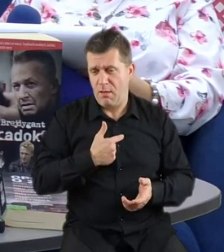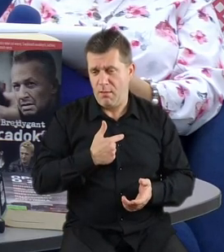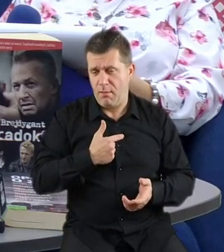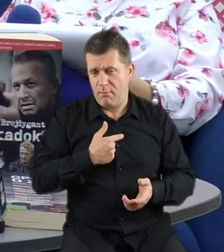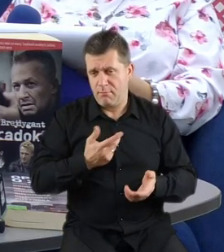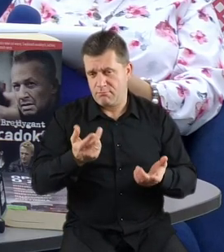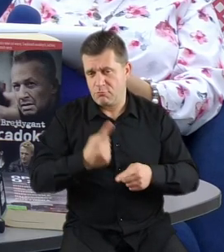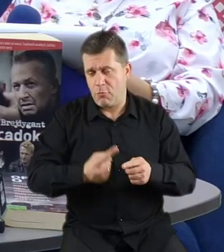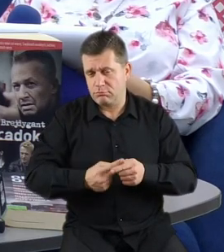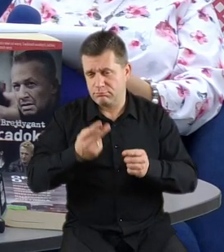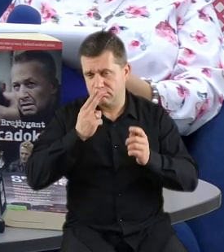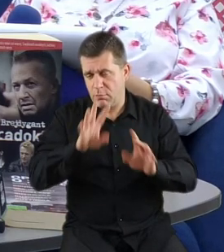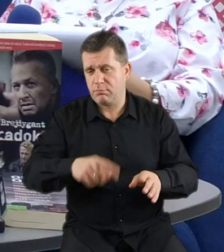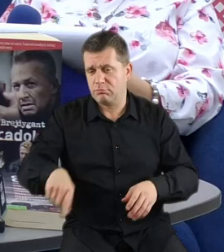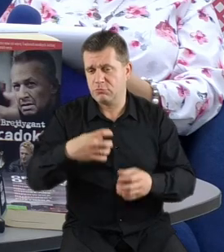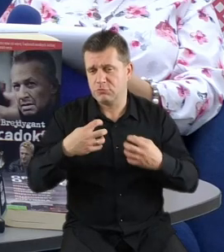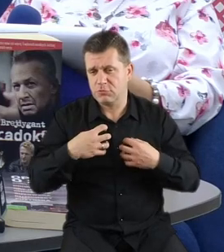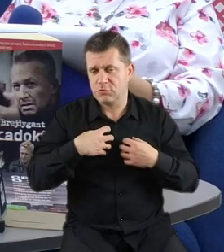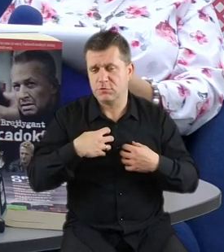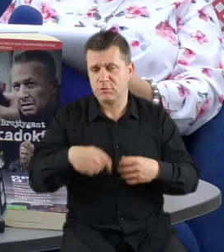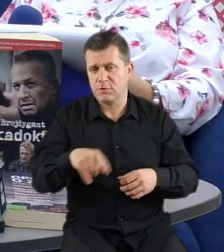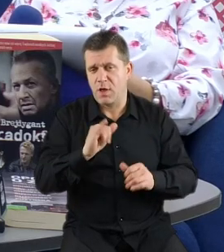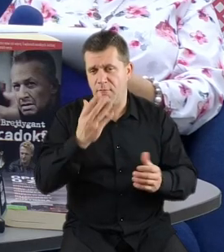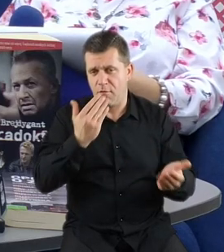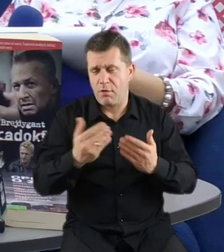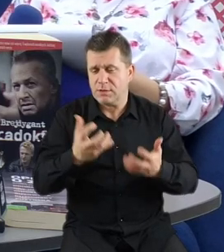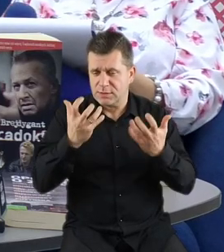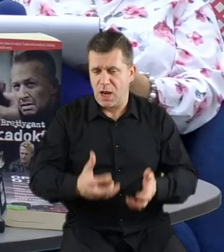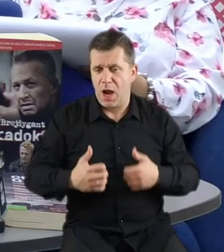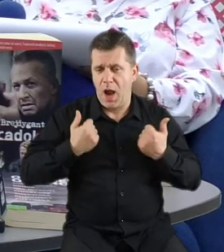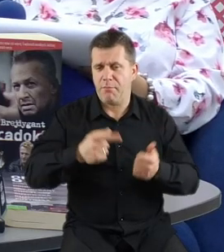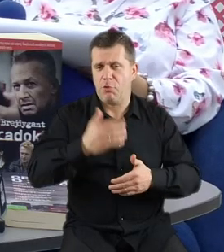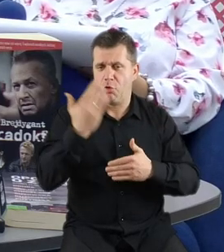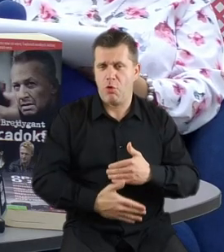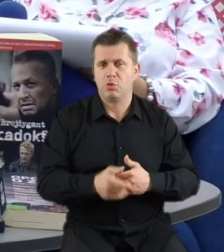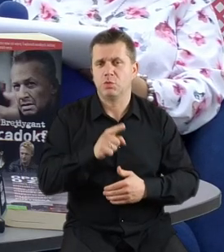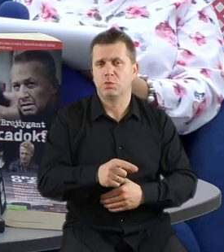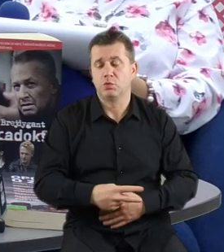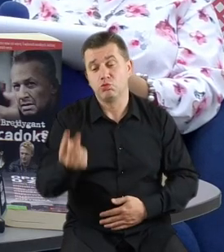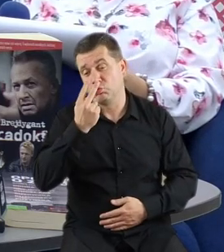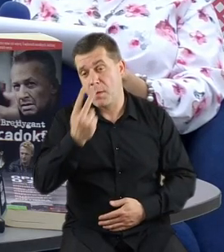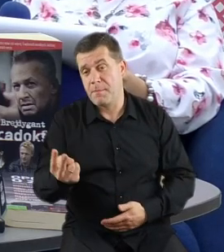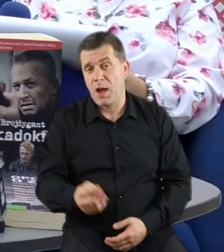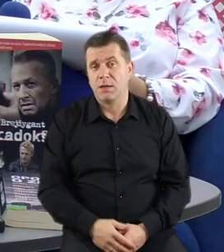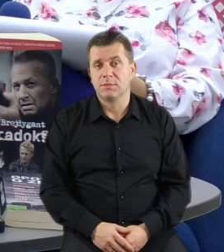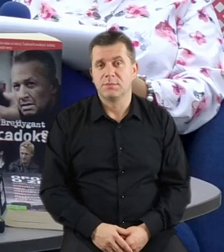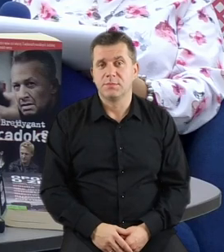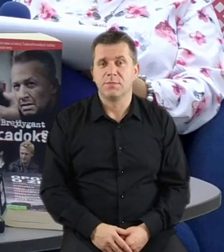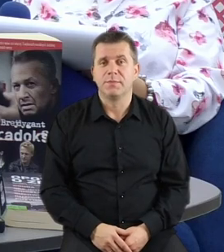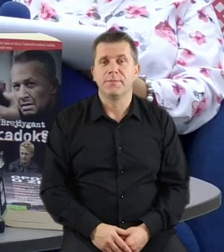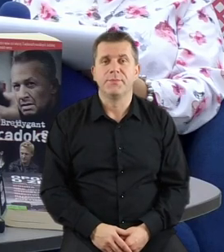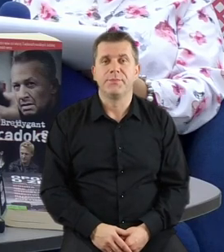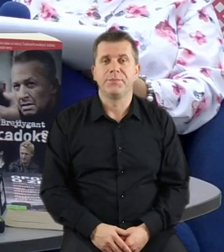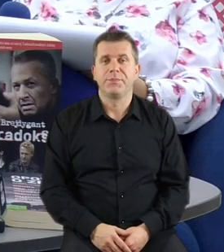zaklinam rzeczywistość troszkę. Myślenie to jest życzeniowe. Chciałbym, żeby to się tak skończyło. No zobaczymy, no, że